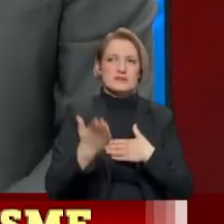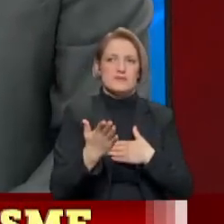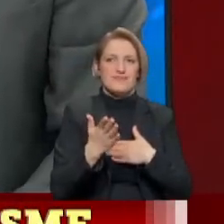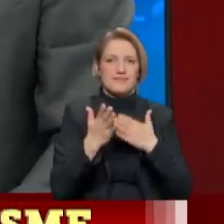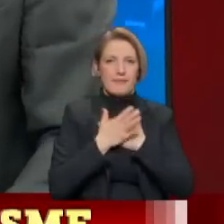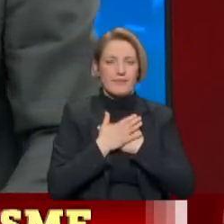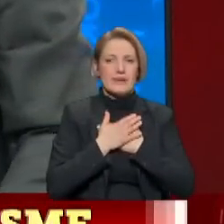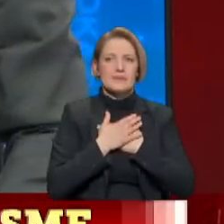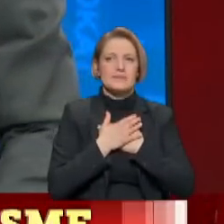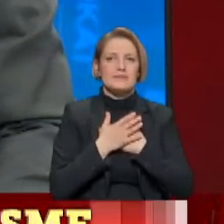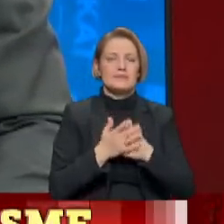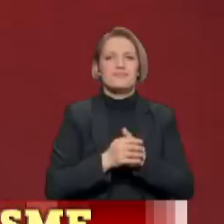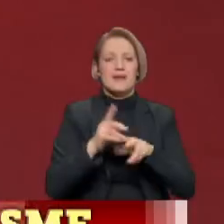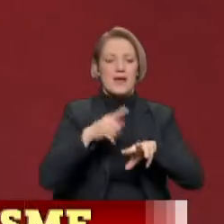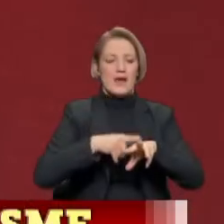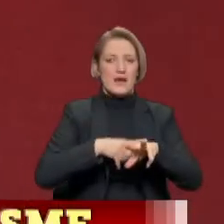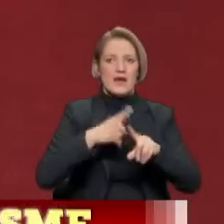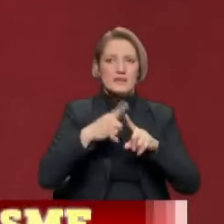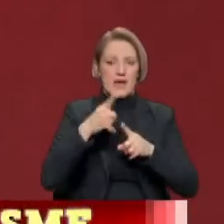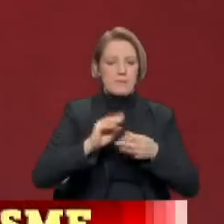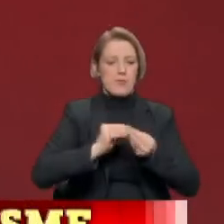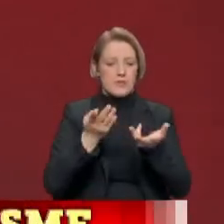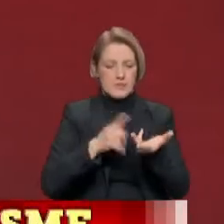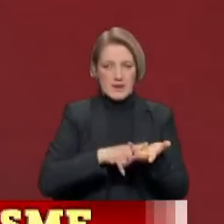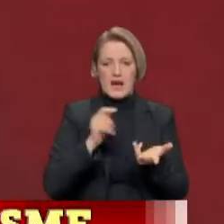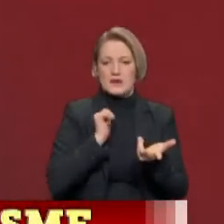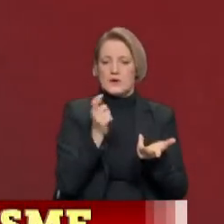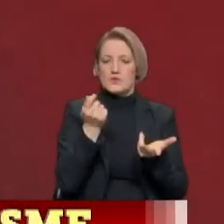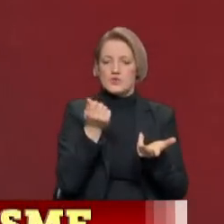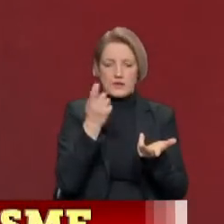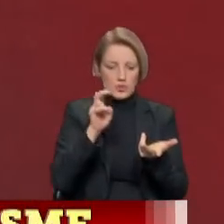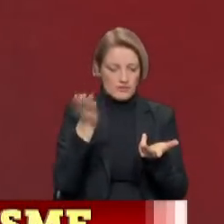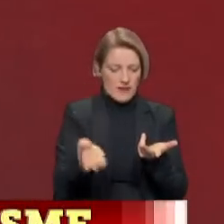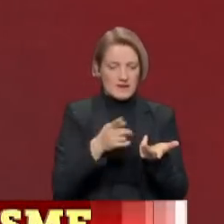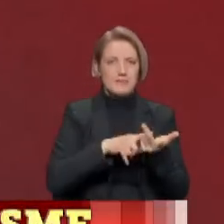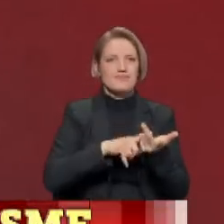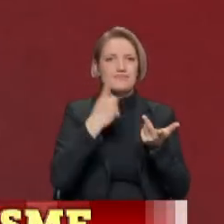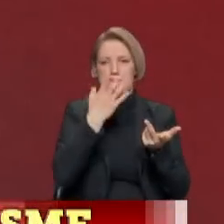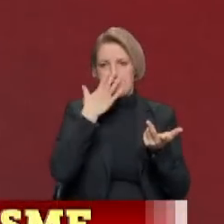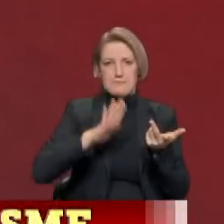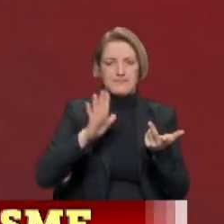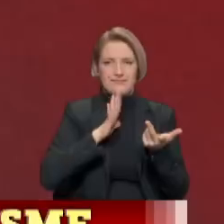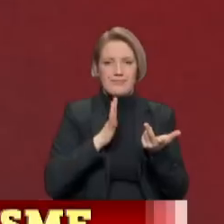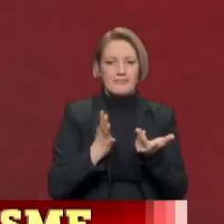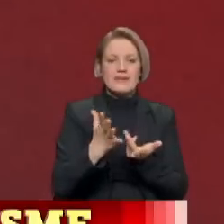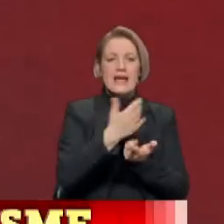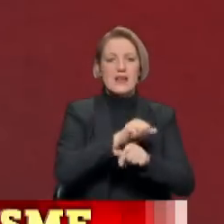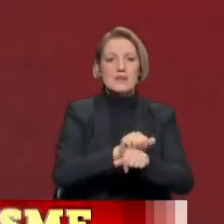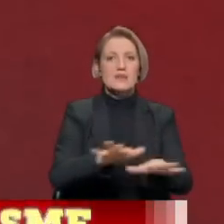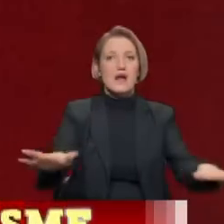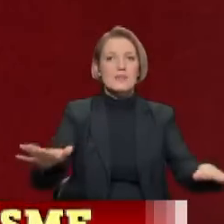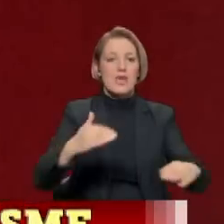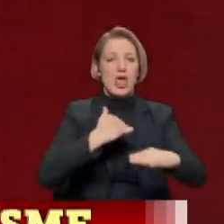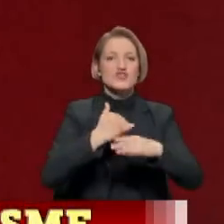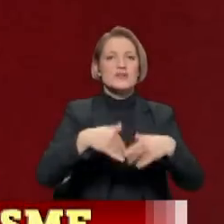Derin bir yoksullukla karşı karşıya. Emeklilik yaşa takılanlar, onların meselesi var. Asgari ücret konusu var, onların bir beklentisi var. Gelir dağılımında